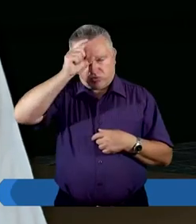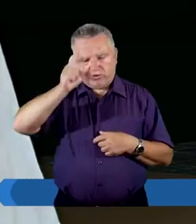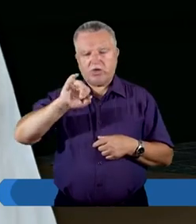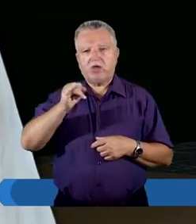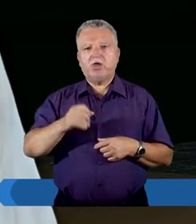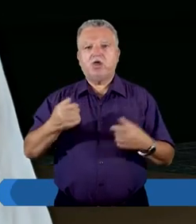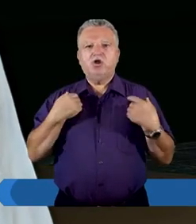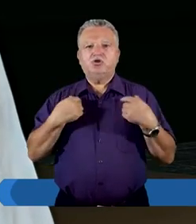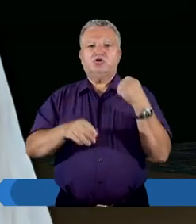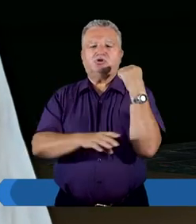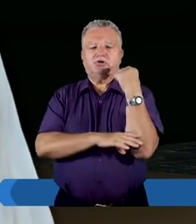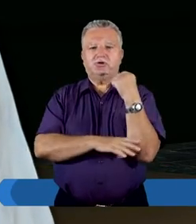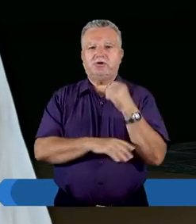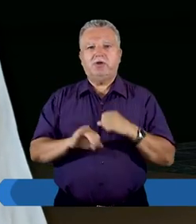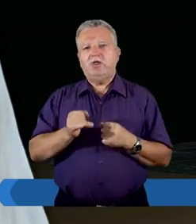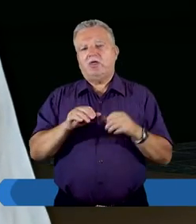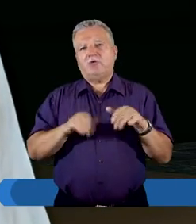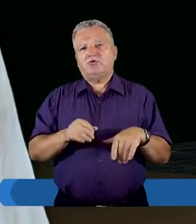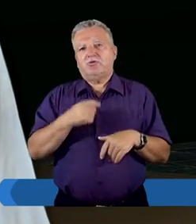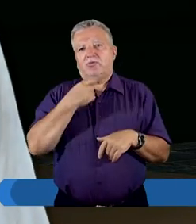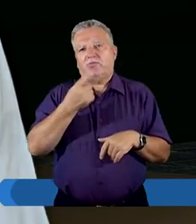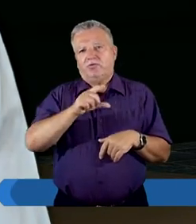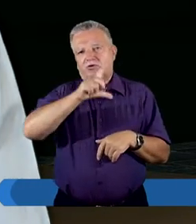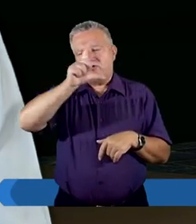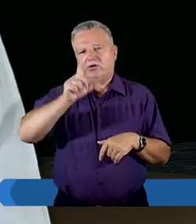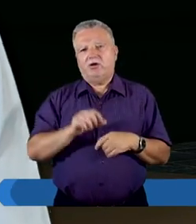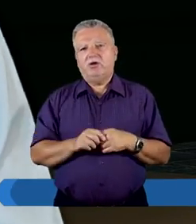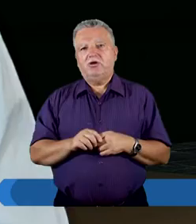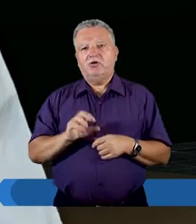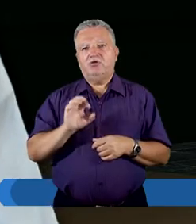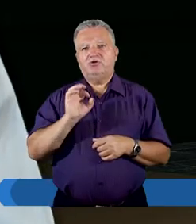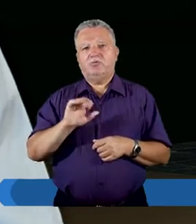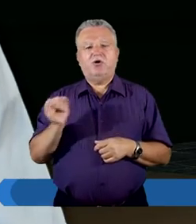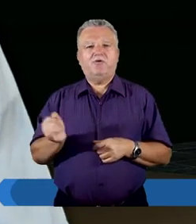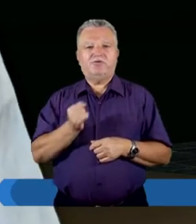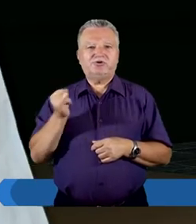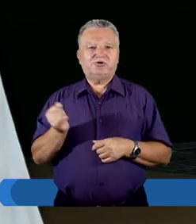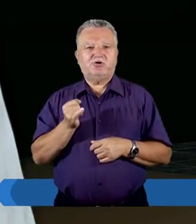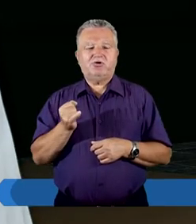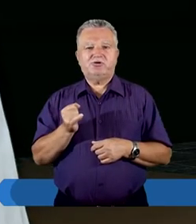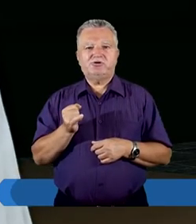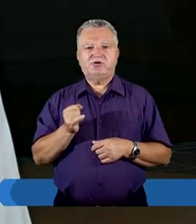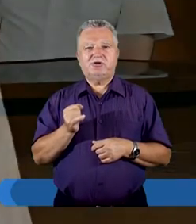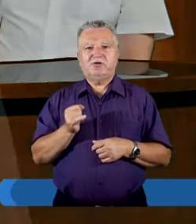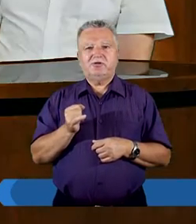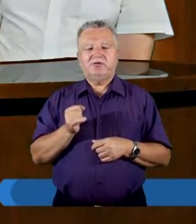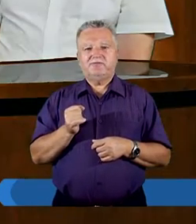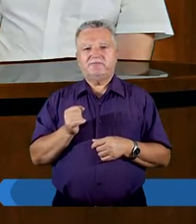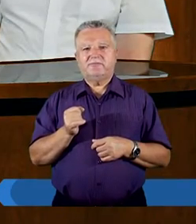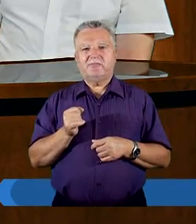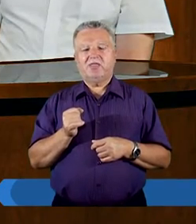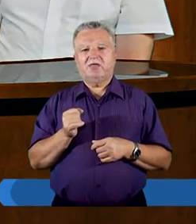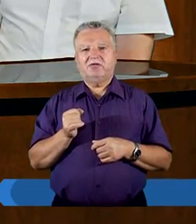mamy, jak tu powiedzieć ludziom o wieczności, którzy nie znają takiego pojęcia Żydów, mówi, a wiek jak drzewo, które jest prawie ktoś, kto będzie miał 100